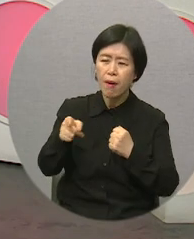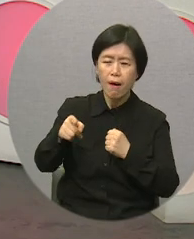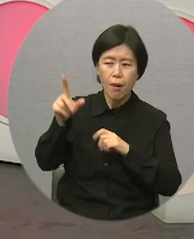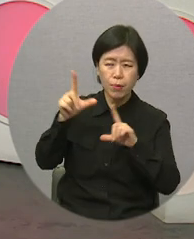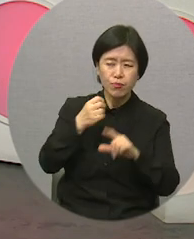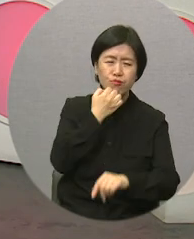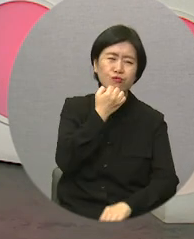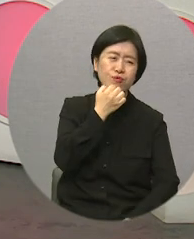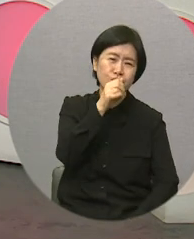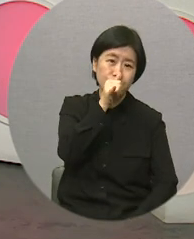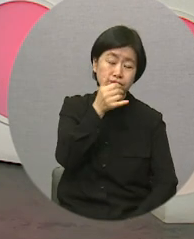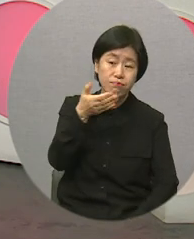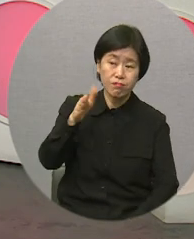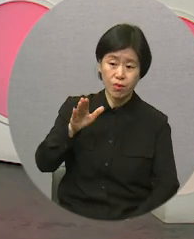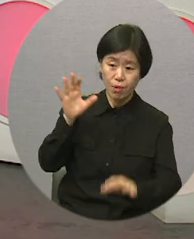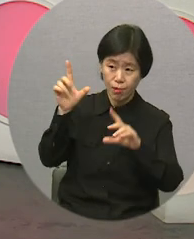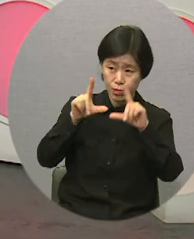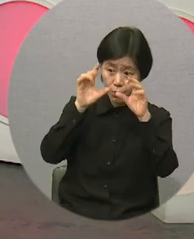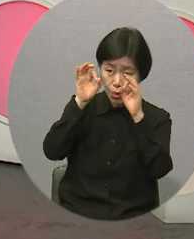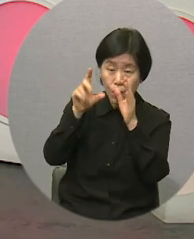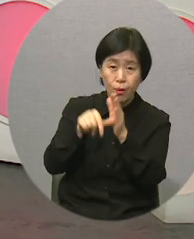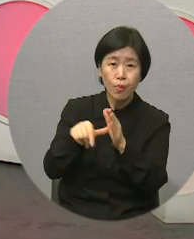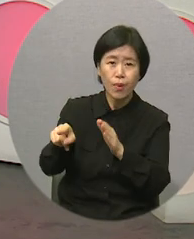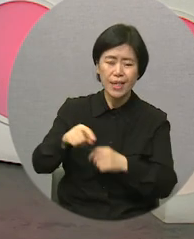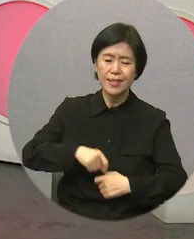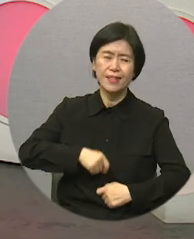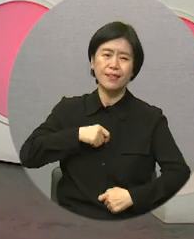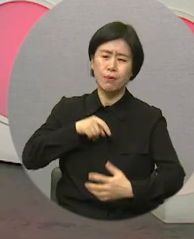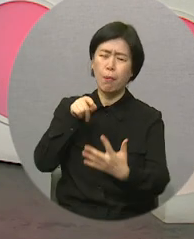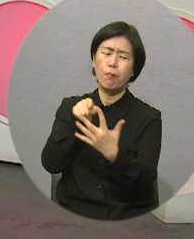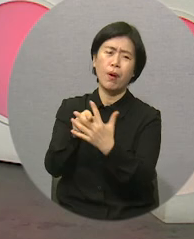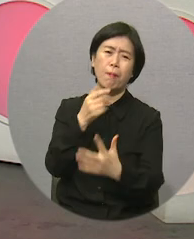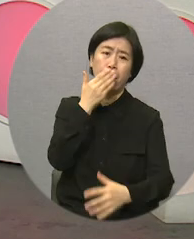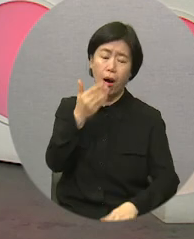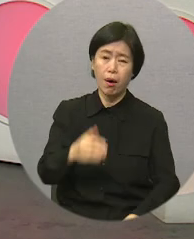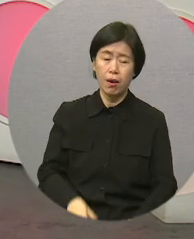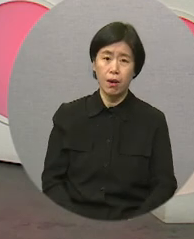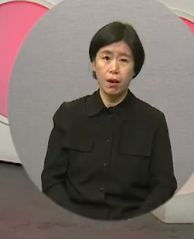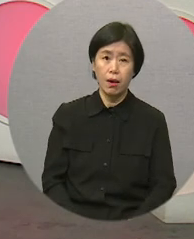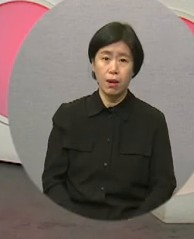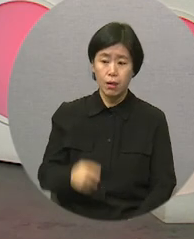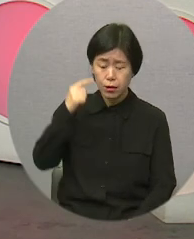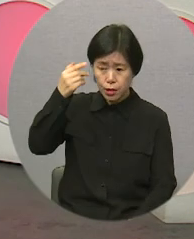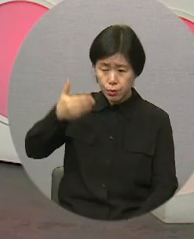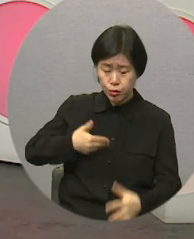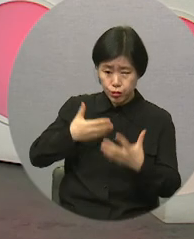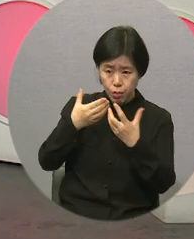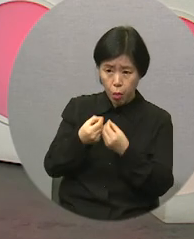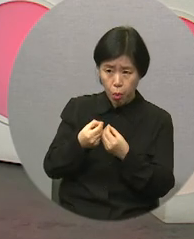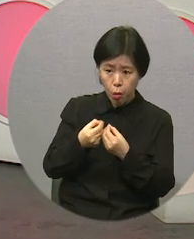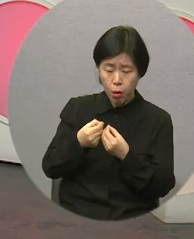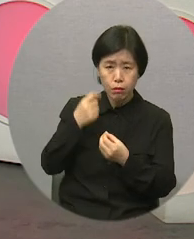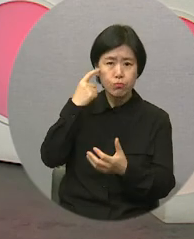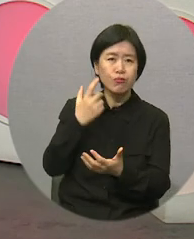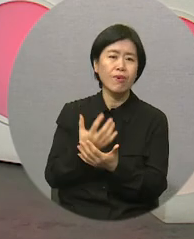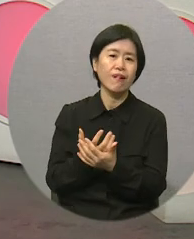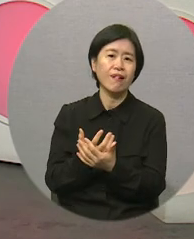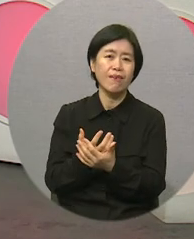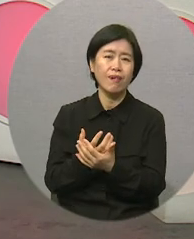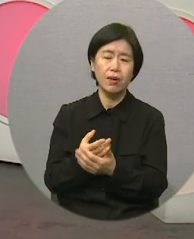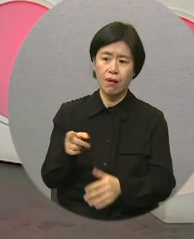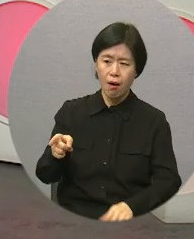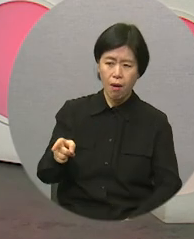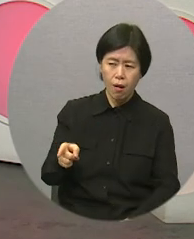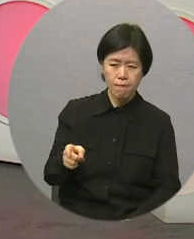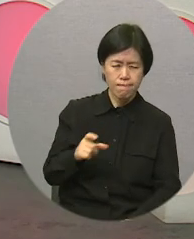아저씨에게 진심이 묻어났으며 생각지 못한 말에 얼이 빠졌습니다. 수상한 사람으로 오해한 게